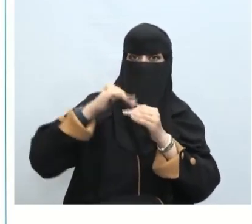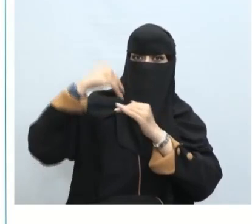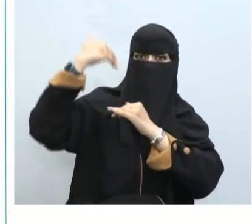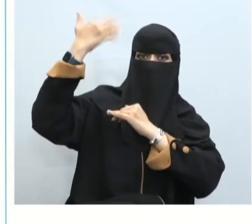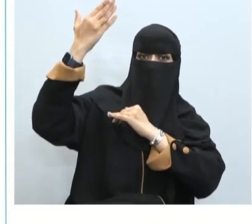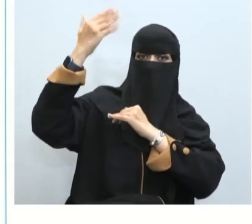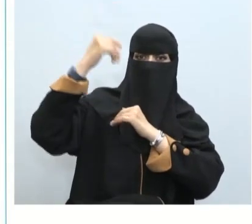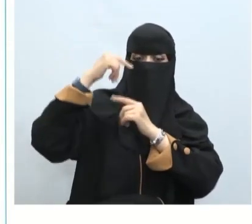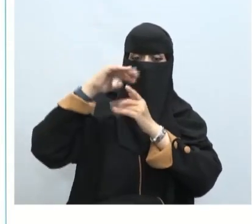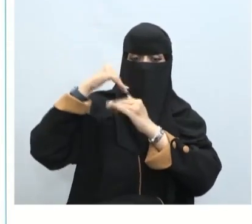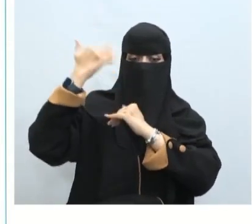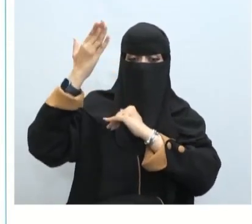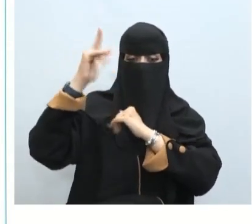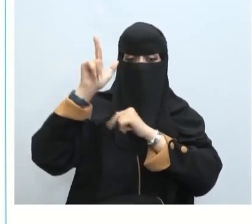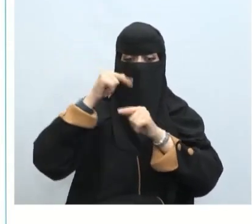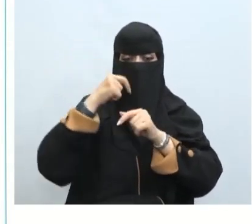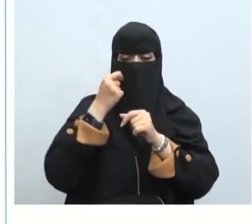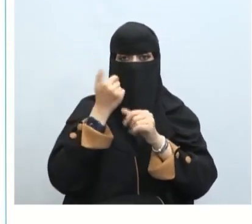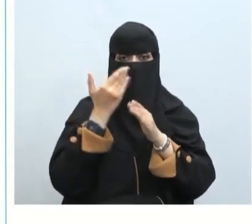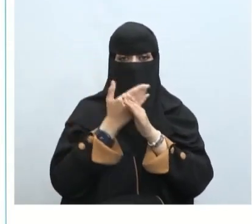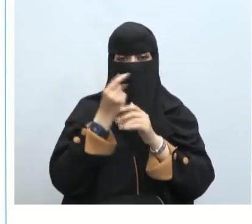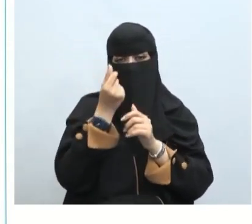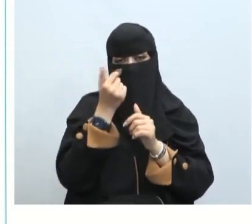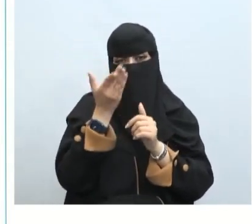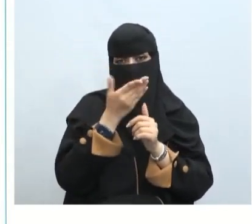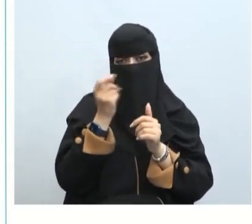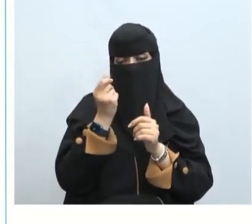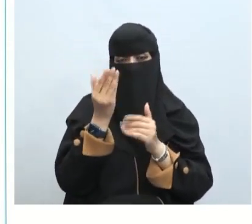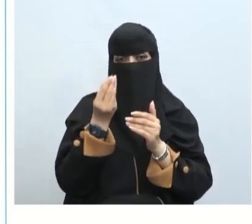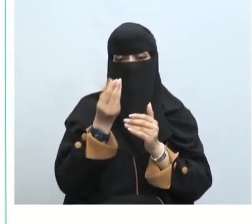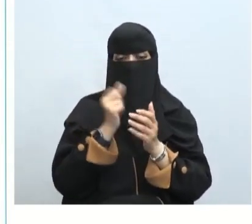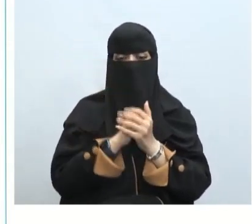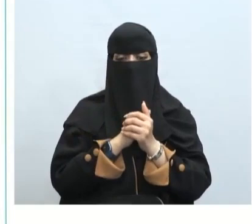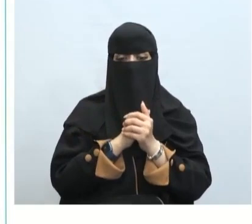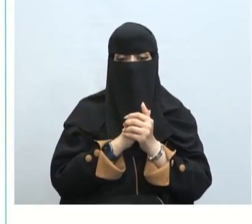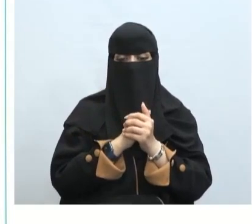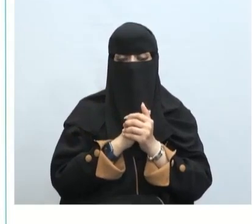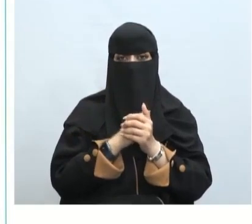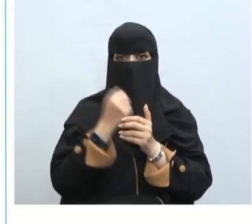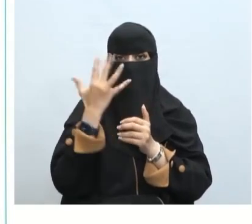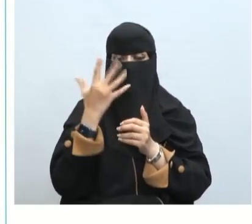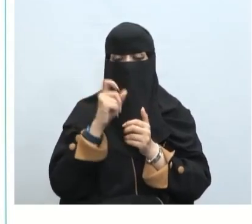الاستعانه بالايدي العامله الوافده بسبب كونها رخيصه